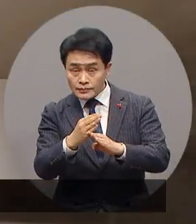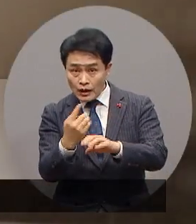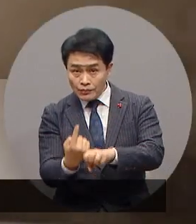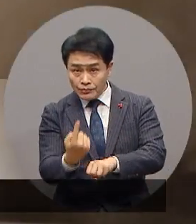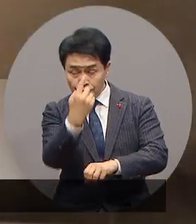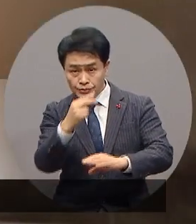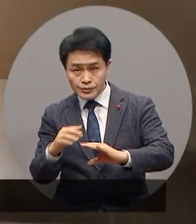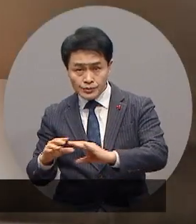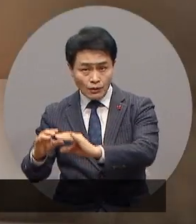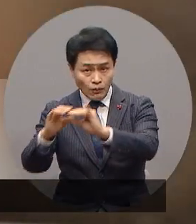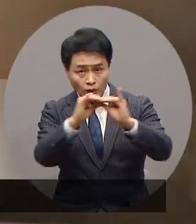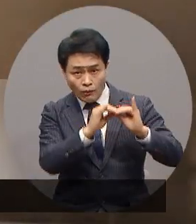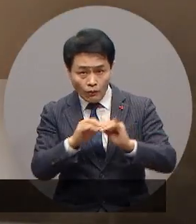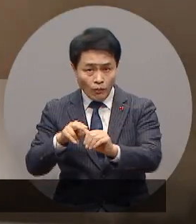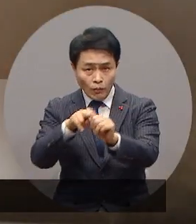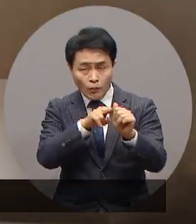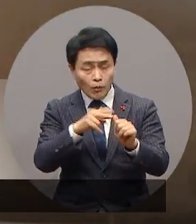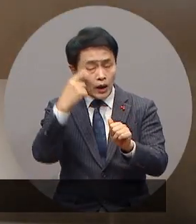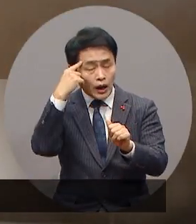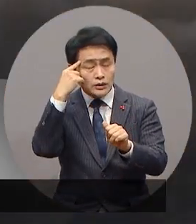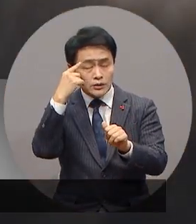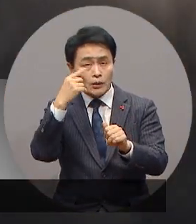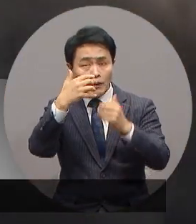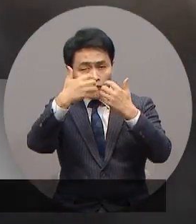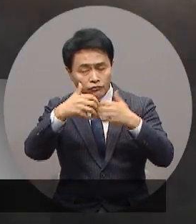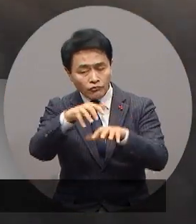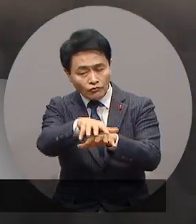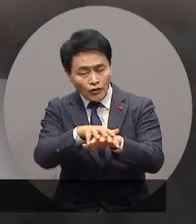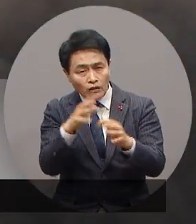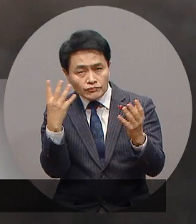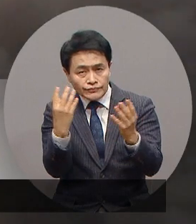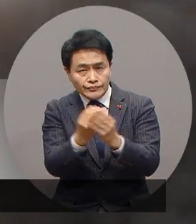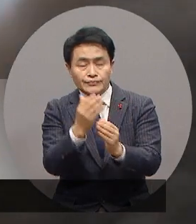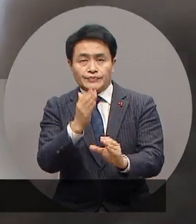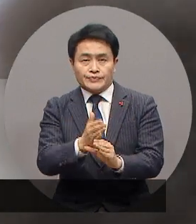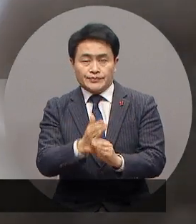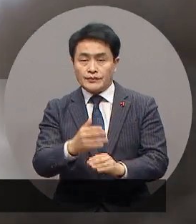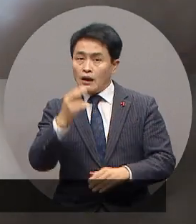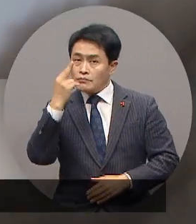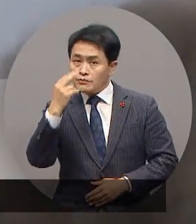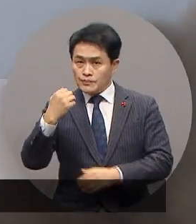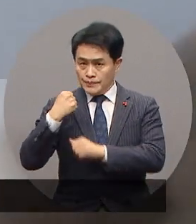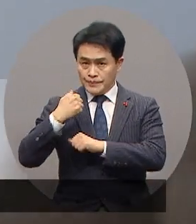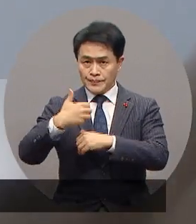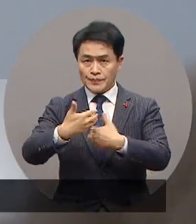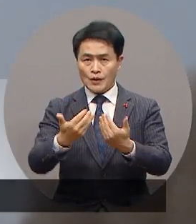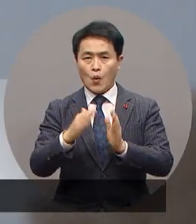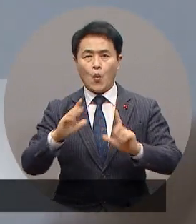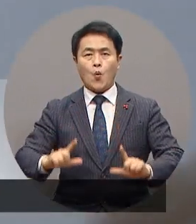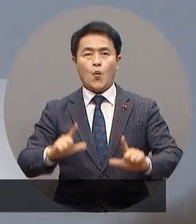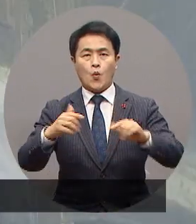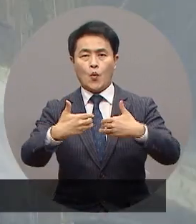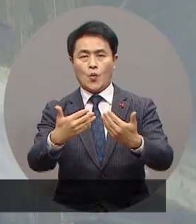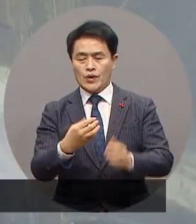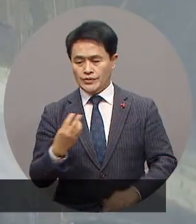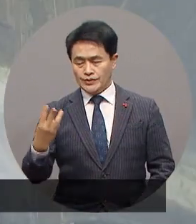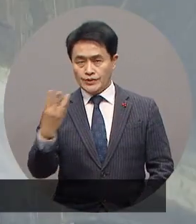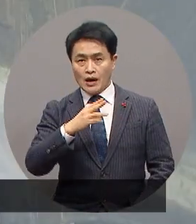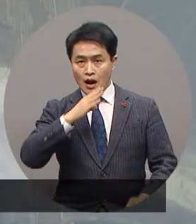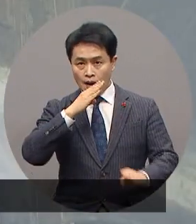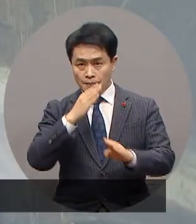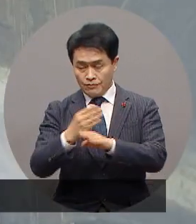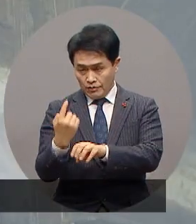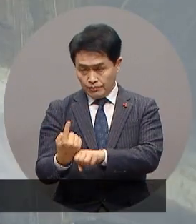정보를 실시간으로 공유할 수 있는 시스템이 완성 단계에 와 있다고 말했습니다. 미국 국방부 역시 올해 안에 세 나라 간의